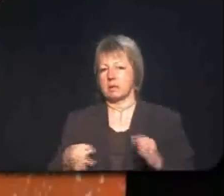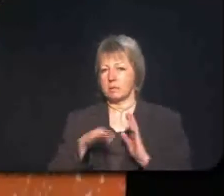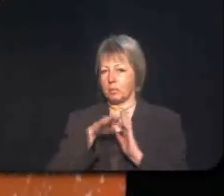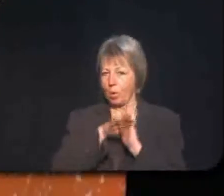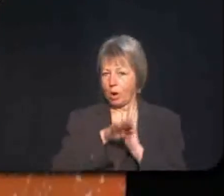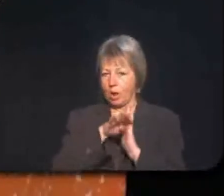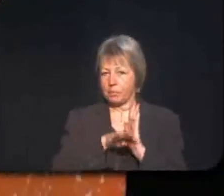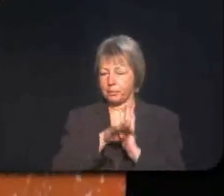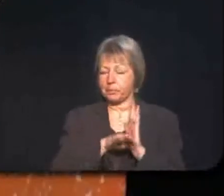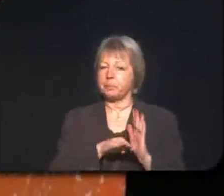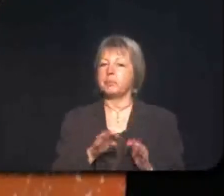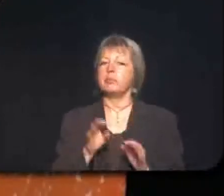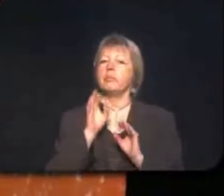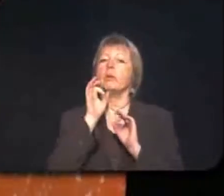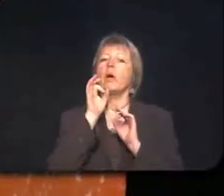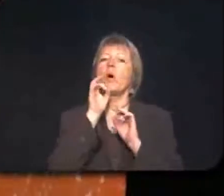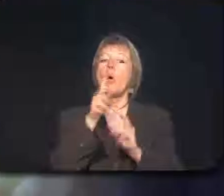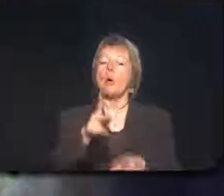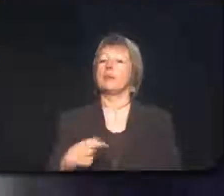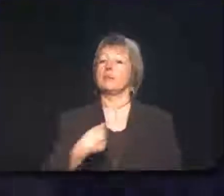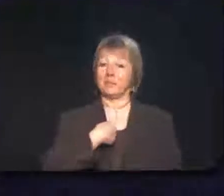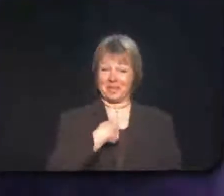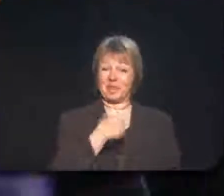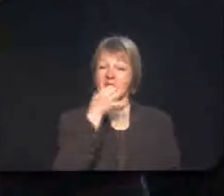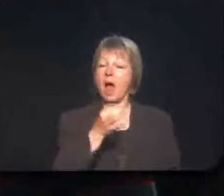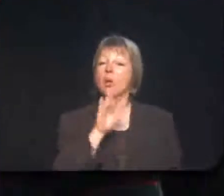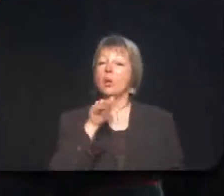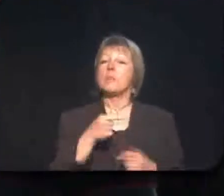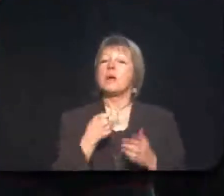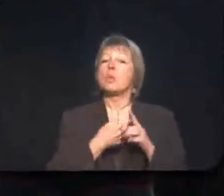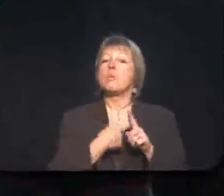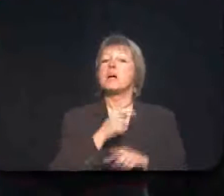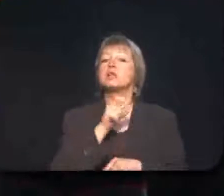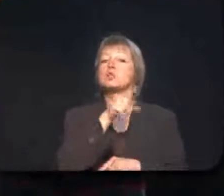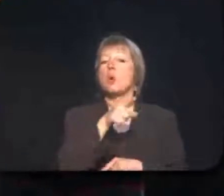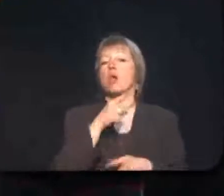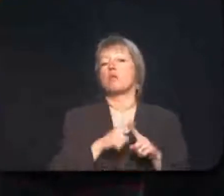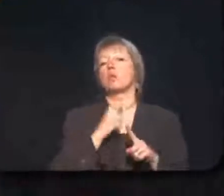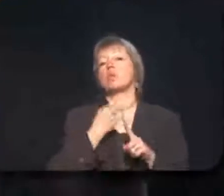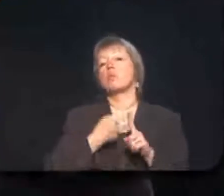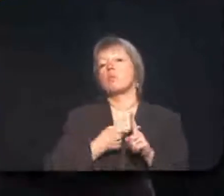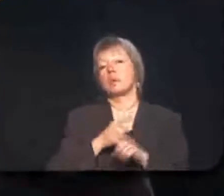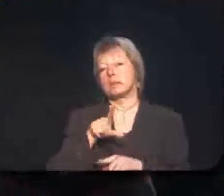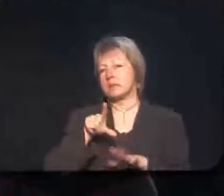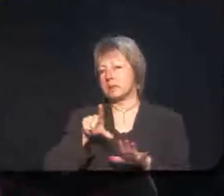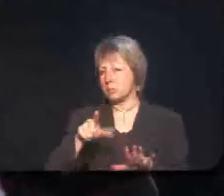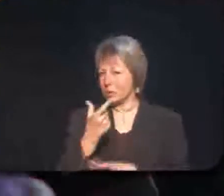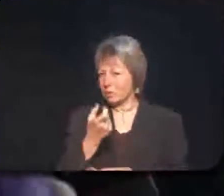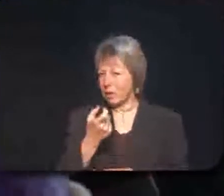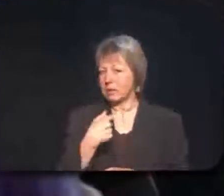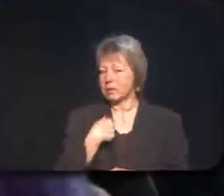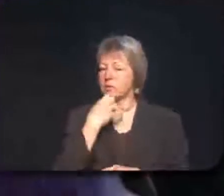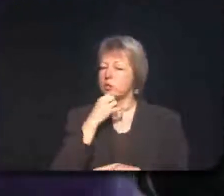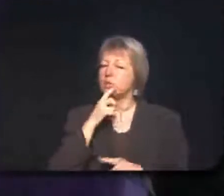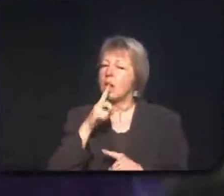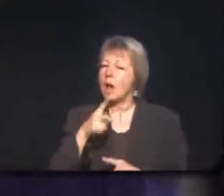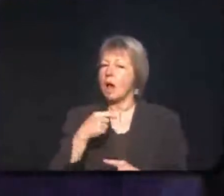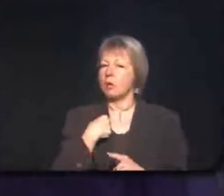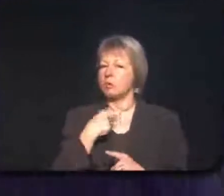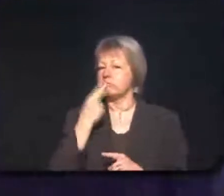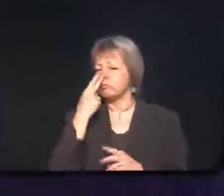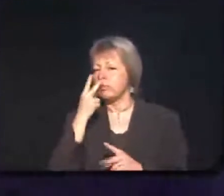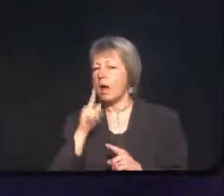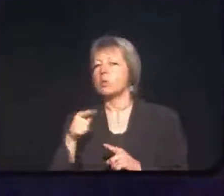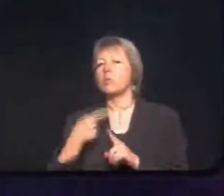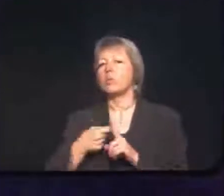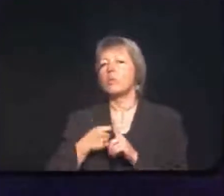okay ich habe eine frage zu Nummer 12 und zu Nummer 27 und hätte auch gerne kurze Stellungnahme von dem Antragsteller von Nummer 29